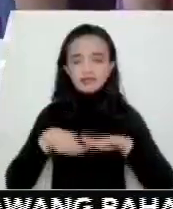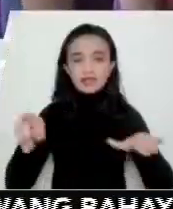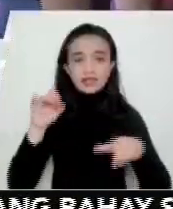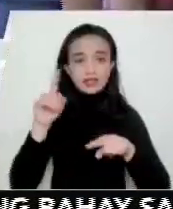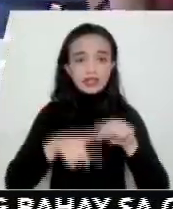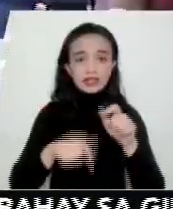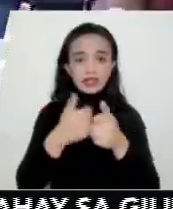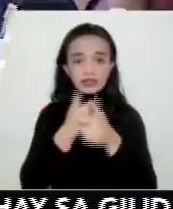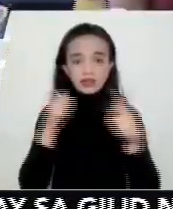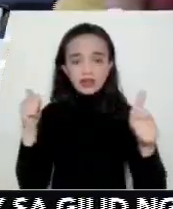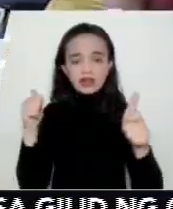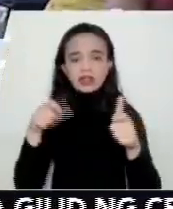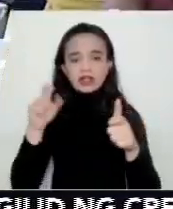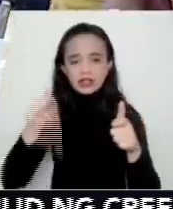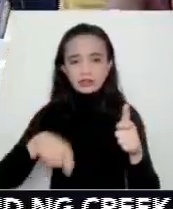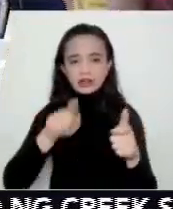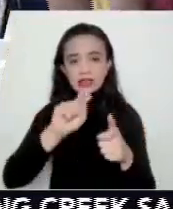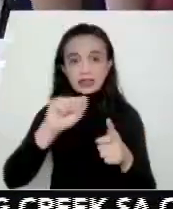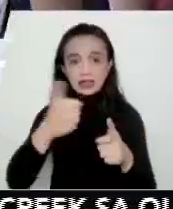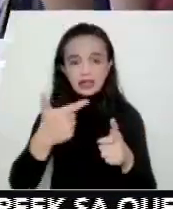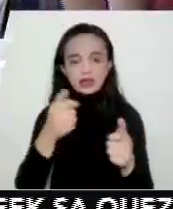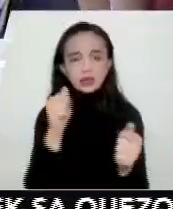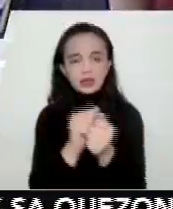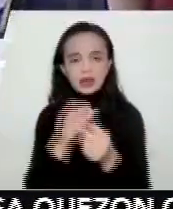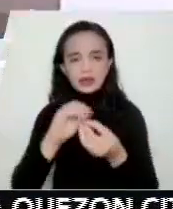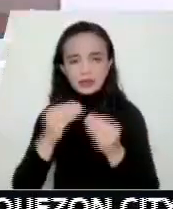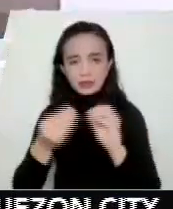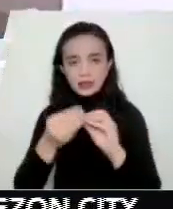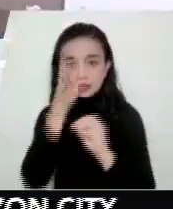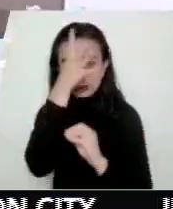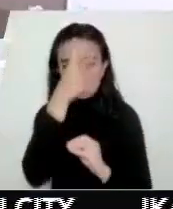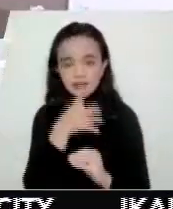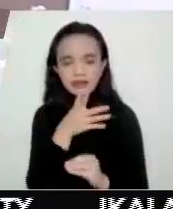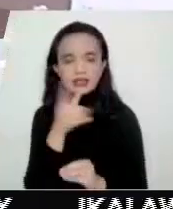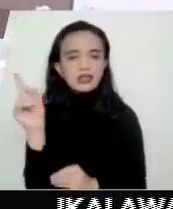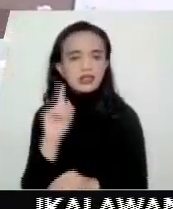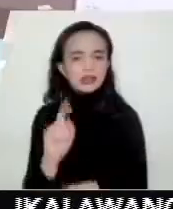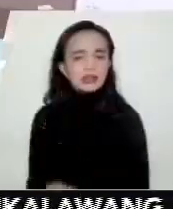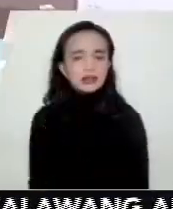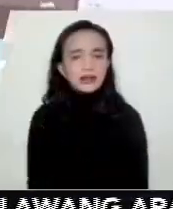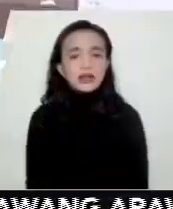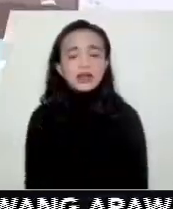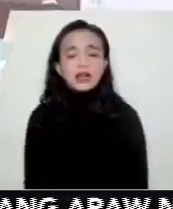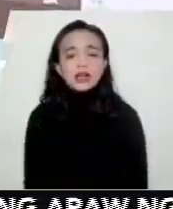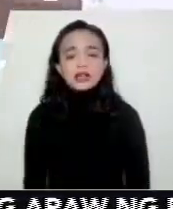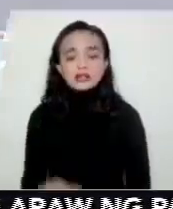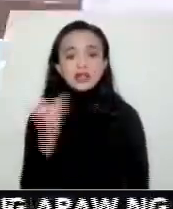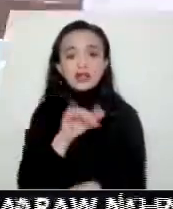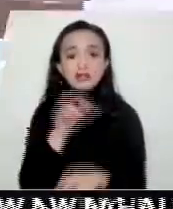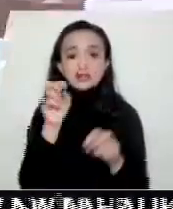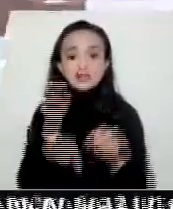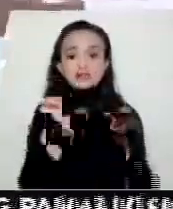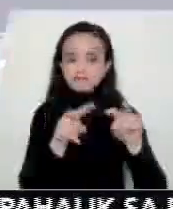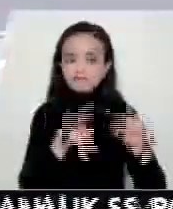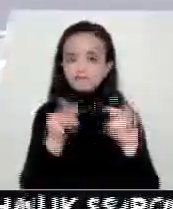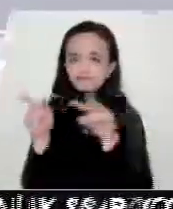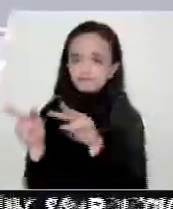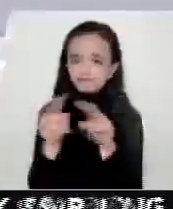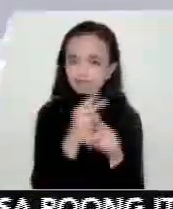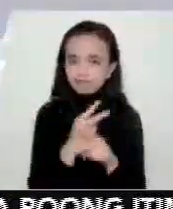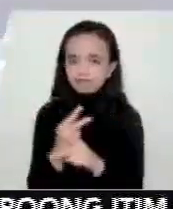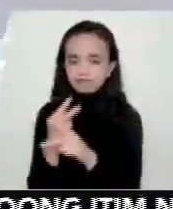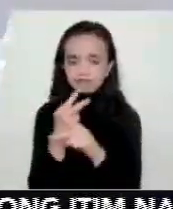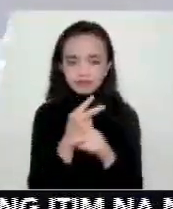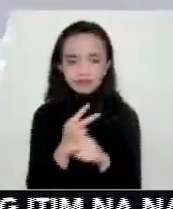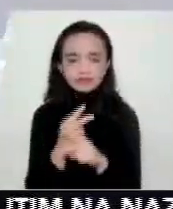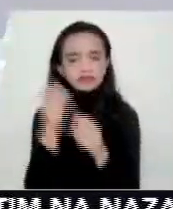ng tag na may pangalan ng magulang at numerong pwedeng tawagan. At maging mapagmatyag sa paligid at dumulog sa pulis